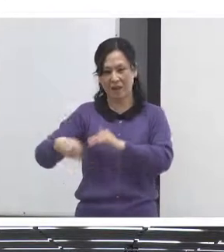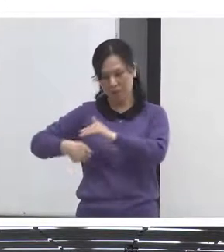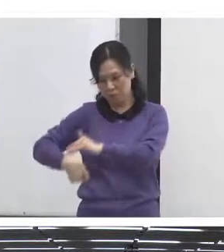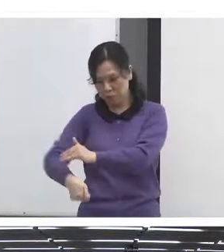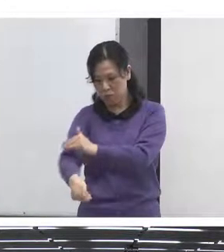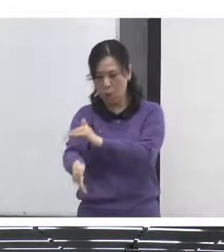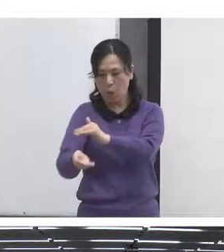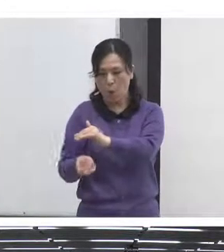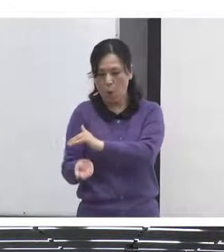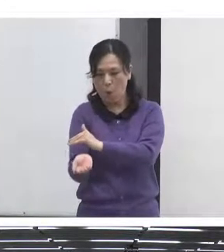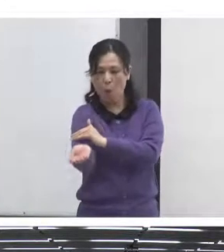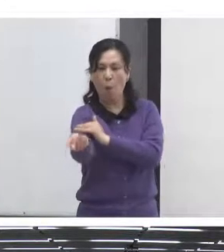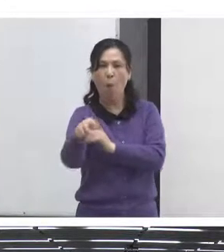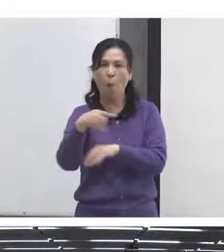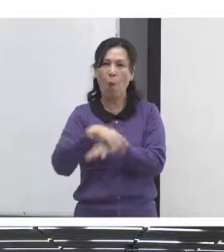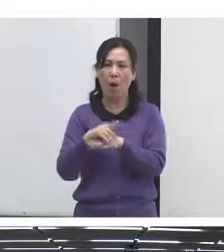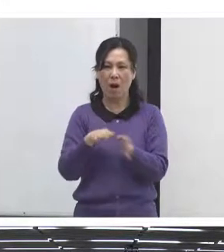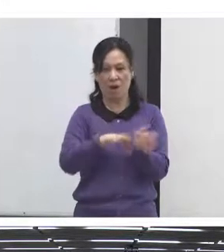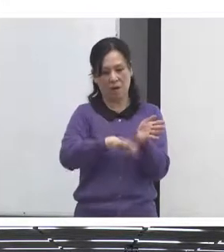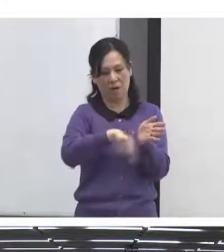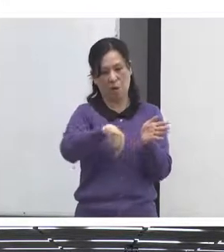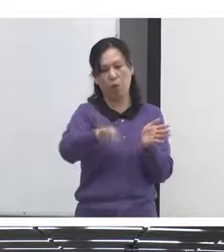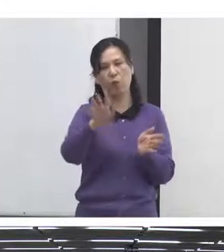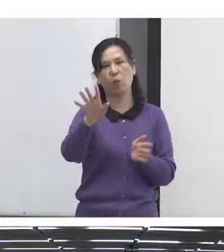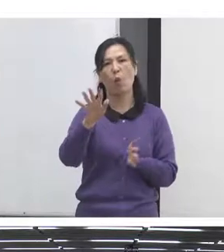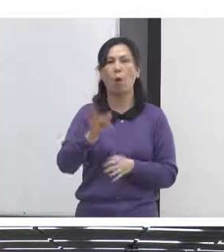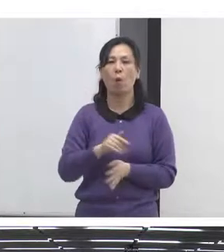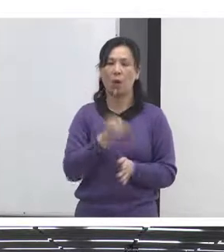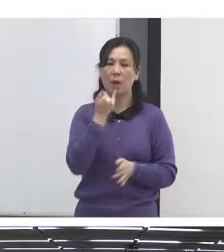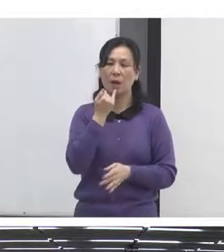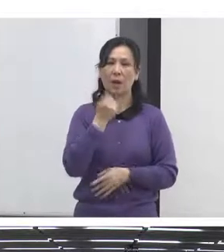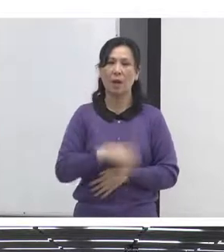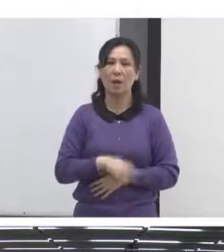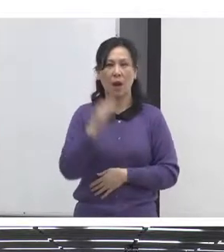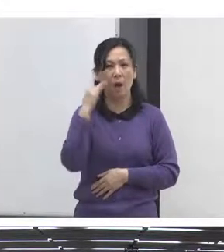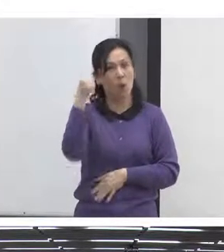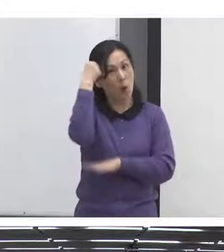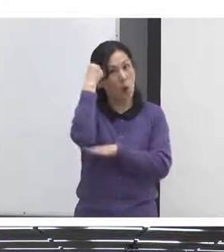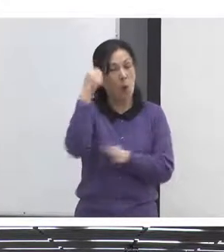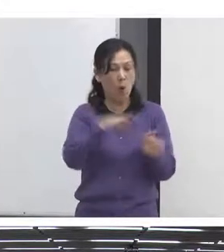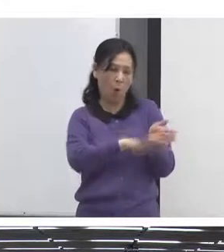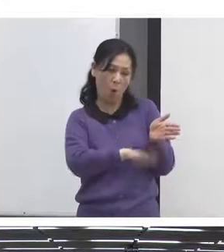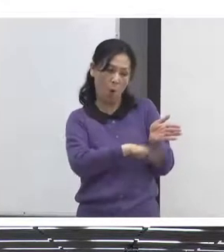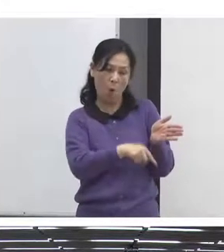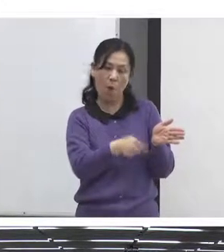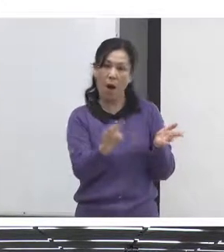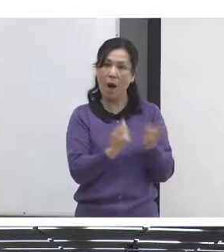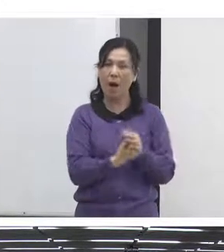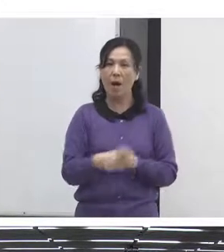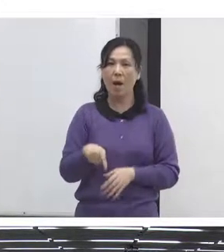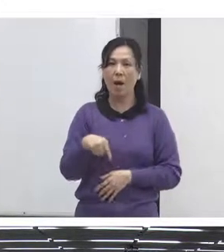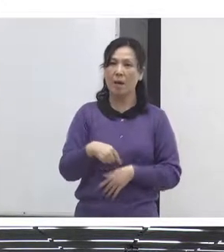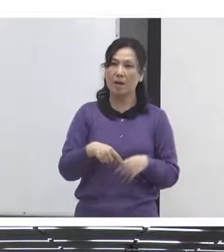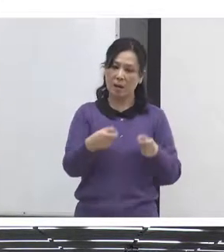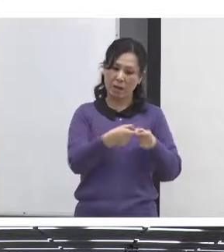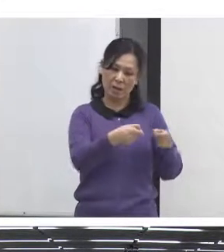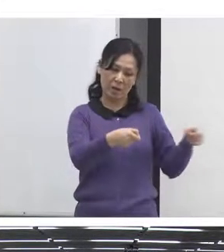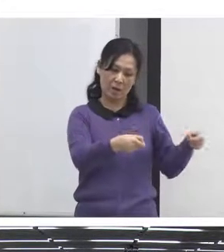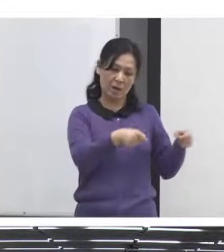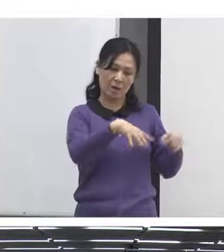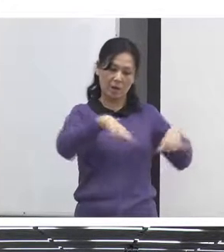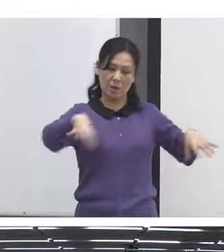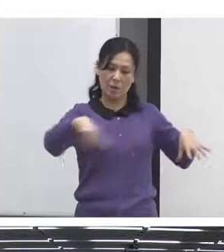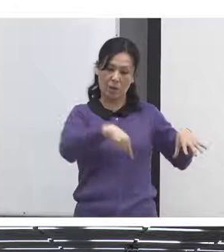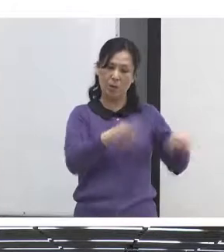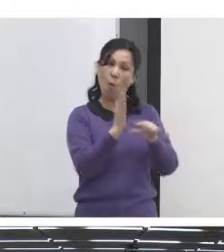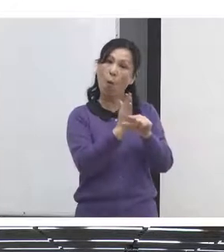来的，那可以到南边去，要不然就是开车。所以在住汉堡南边的人。就算是相同的距离，空间距离到